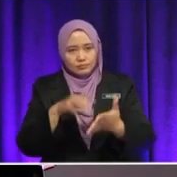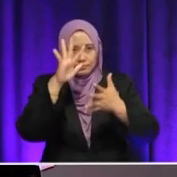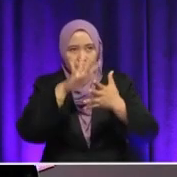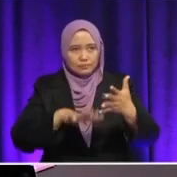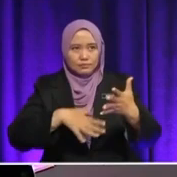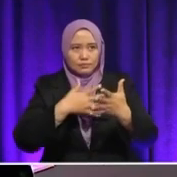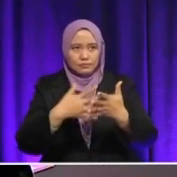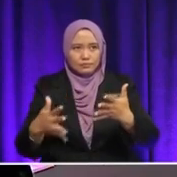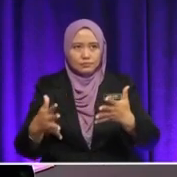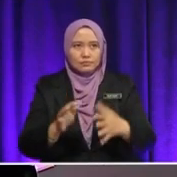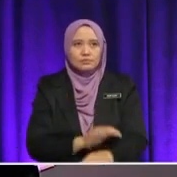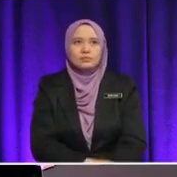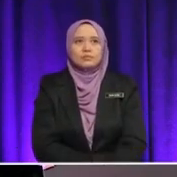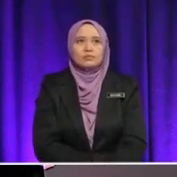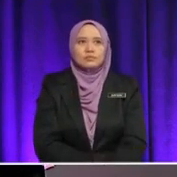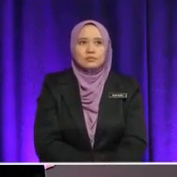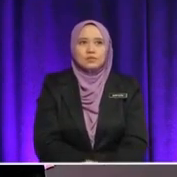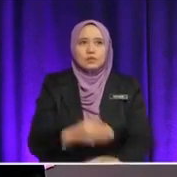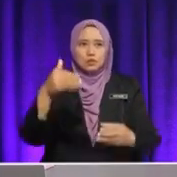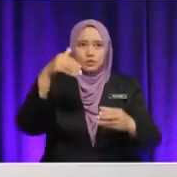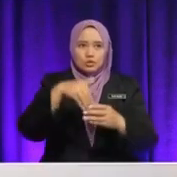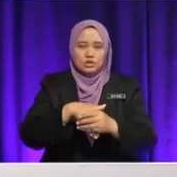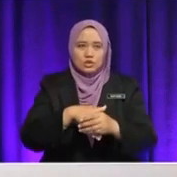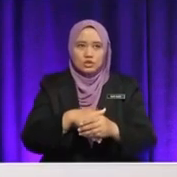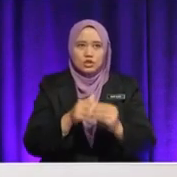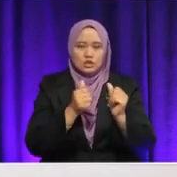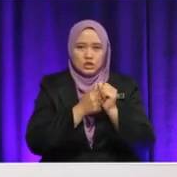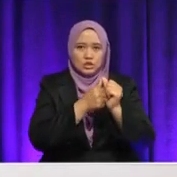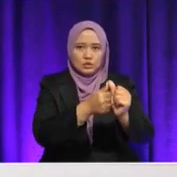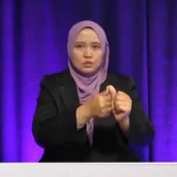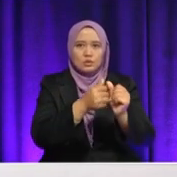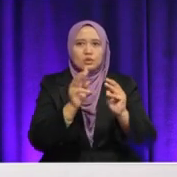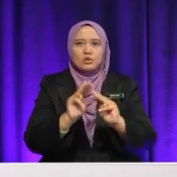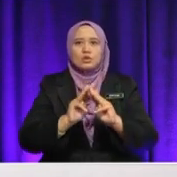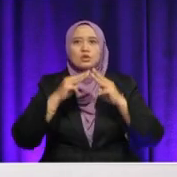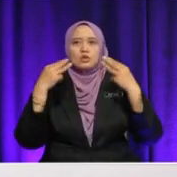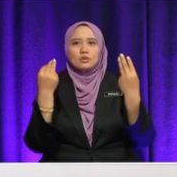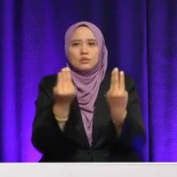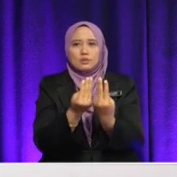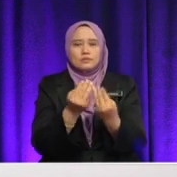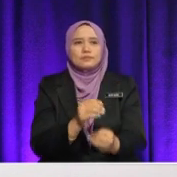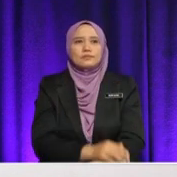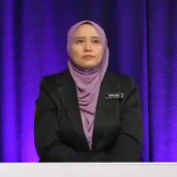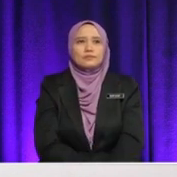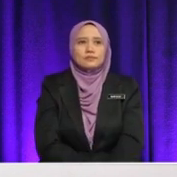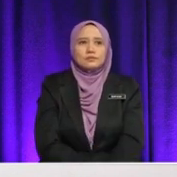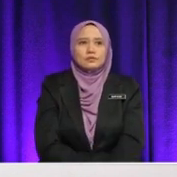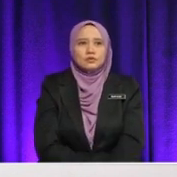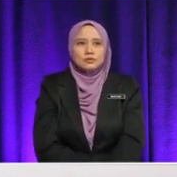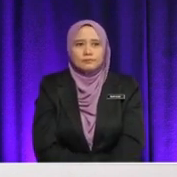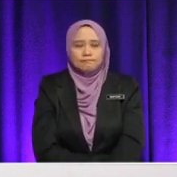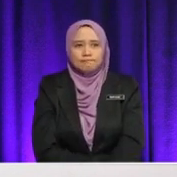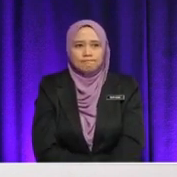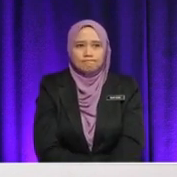Uni Melayu lapor 40200 single 11024 Usni dia tiga poin 100 lain-lain kau